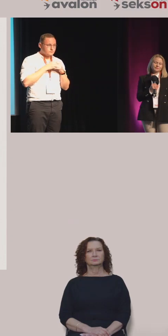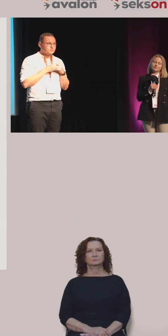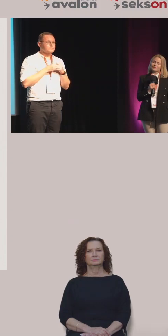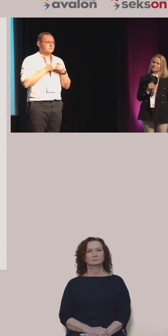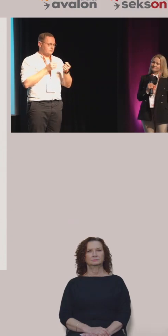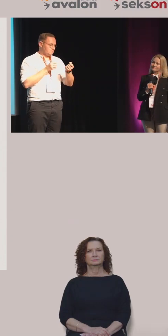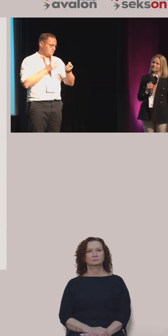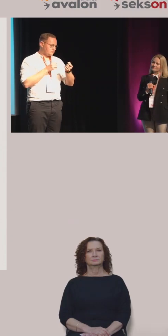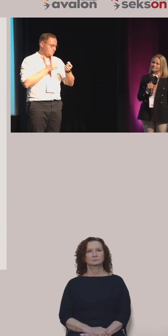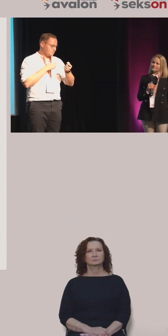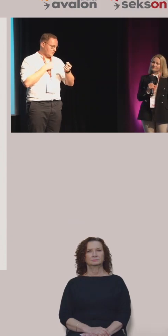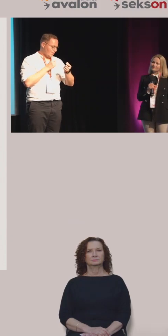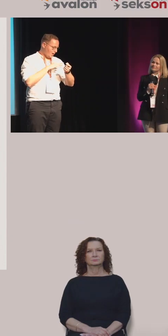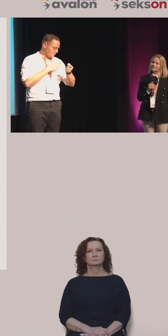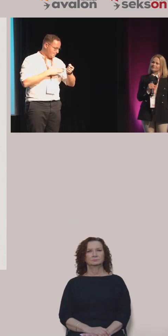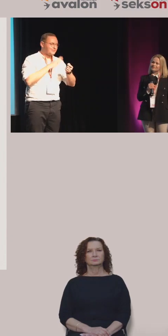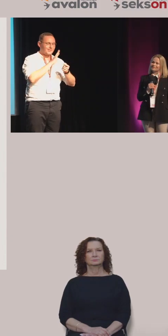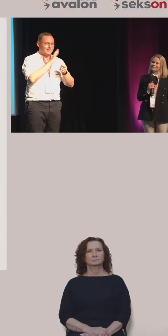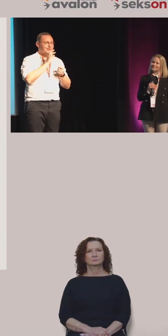morfologię.